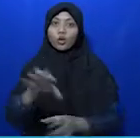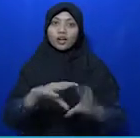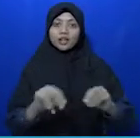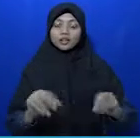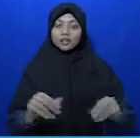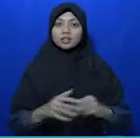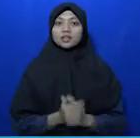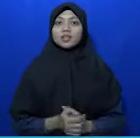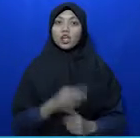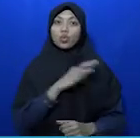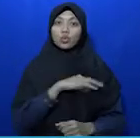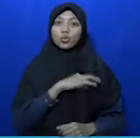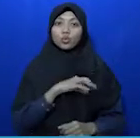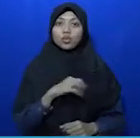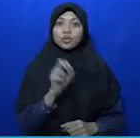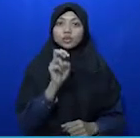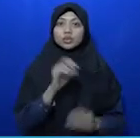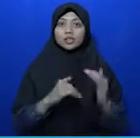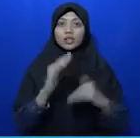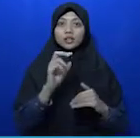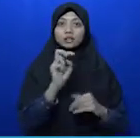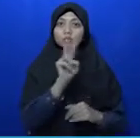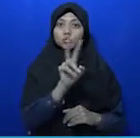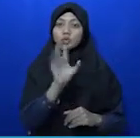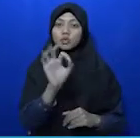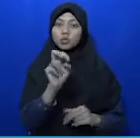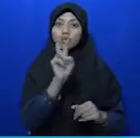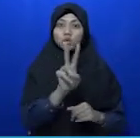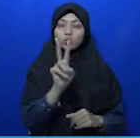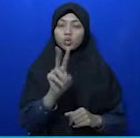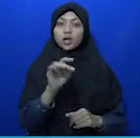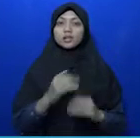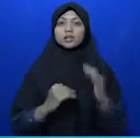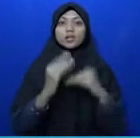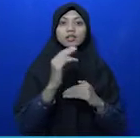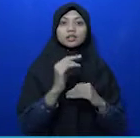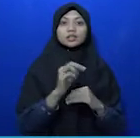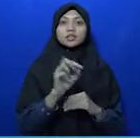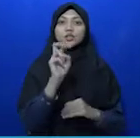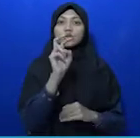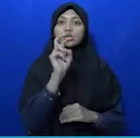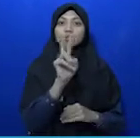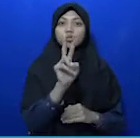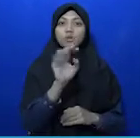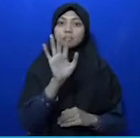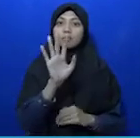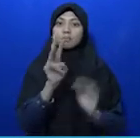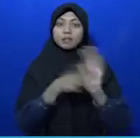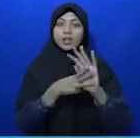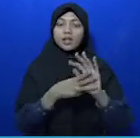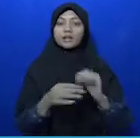Nah, laba bersih setelah 2022 itu di atas 2 miliar. Nah, hitung saja kalau kita keluar 3,85,